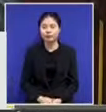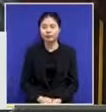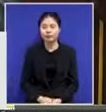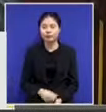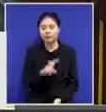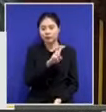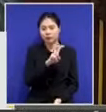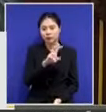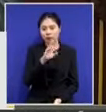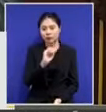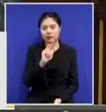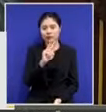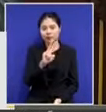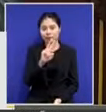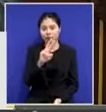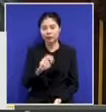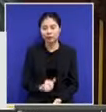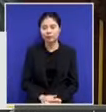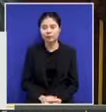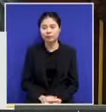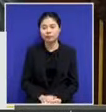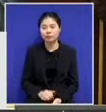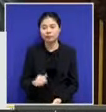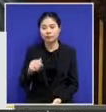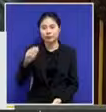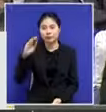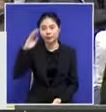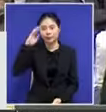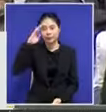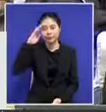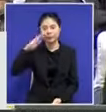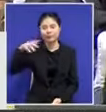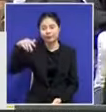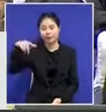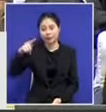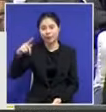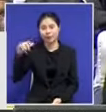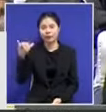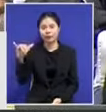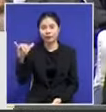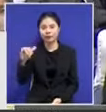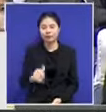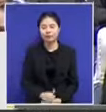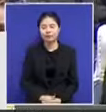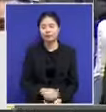242พลเอกธีรเดชมีเพียร พลเอกประยุทธ์จันทร์โอชาครับ